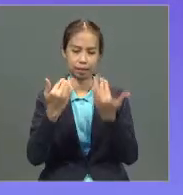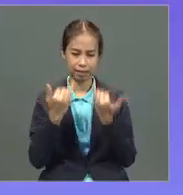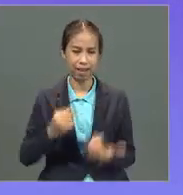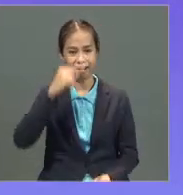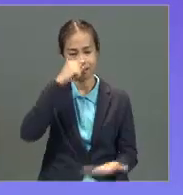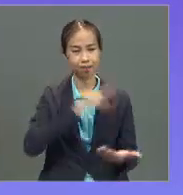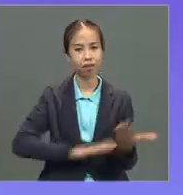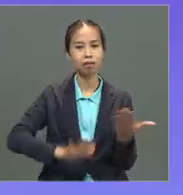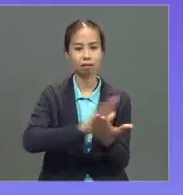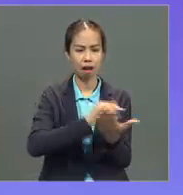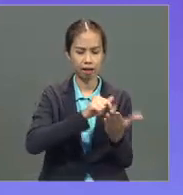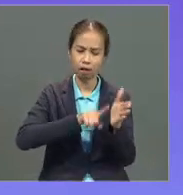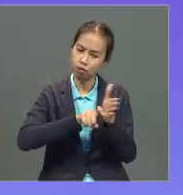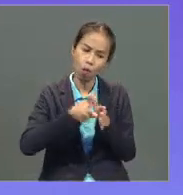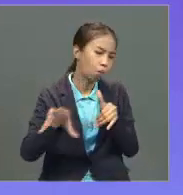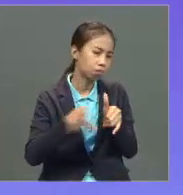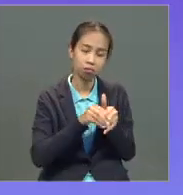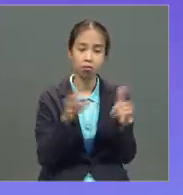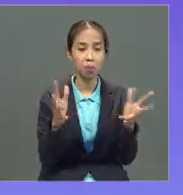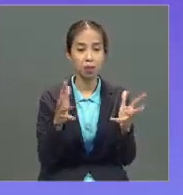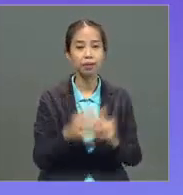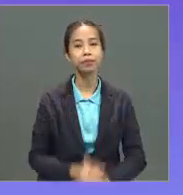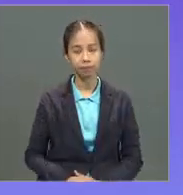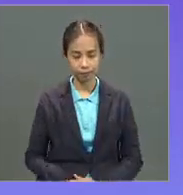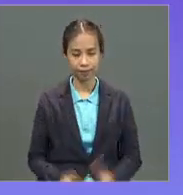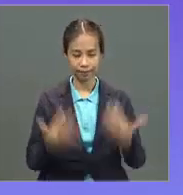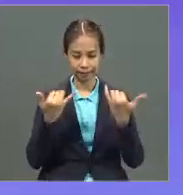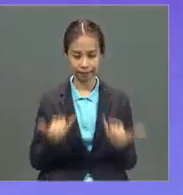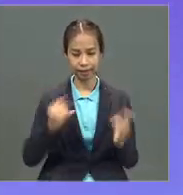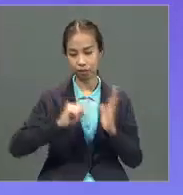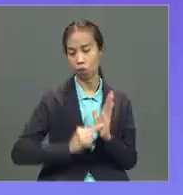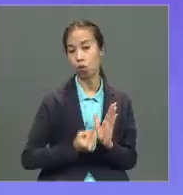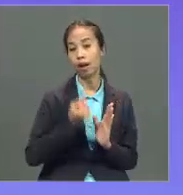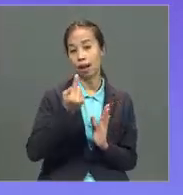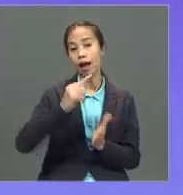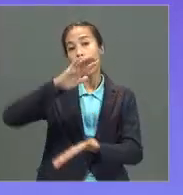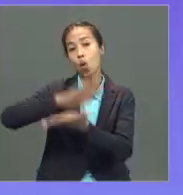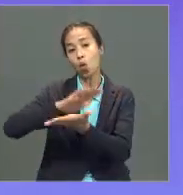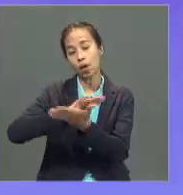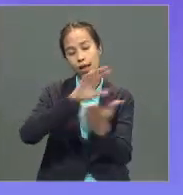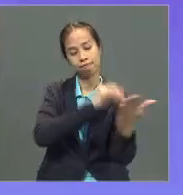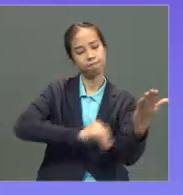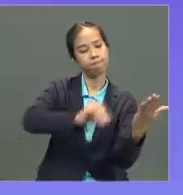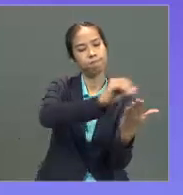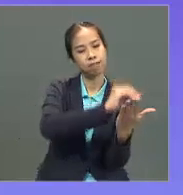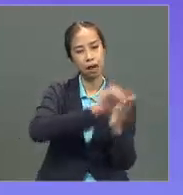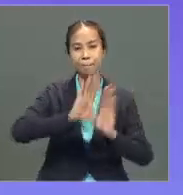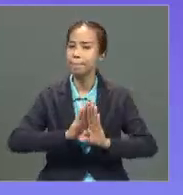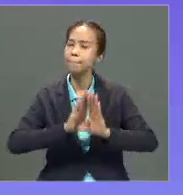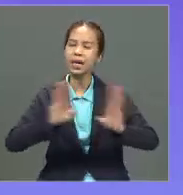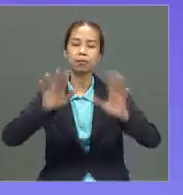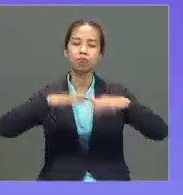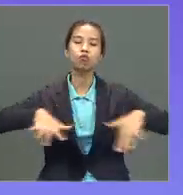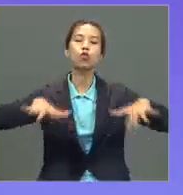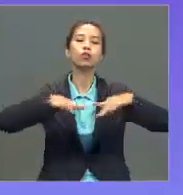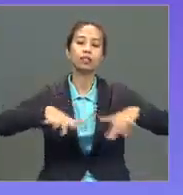ทยเราเนี่ยไม่พบเรื่องของการติดเชื้อภายในประเทศแล้ววันนี้ก็เลยเป็นวันแรกค่ะที่โรงเรียนทั่วประเทศเขาเปิดการเรียนการสอนแบบเต็มรูปแบบนะ